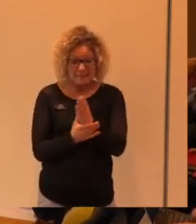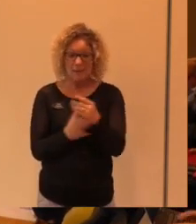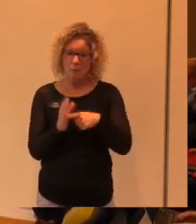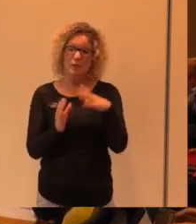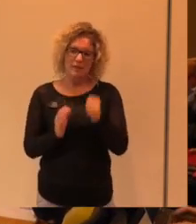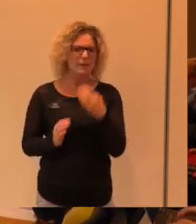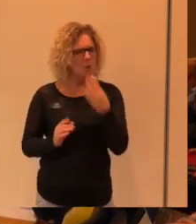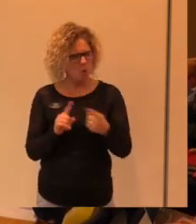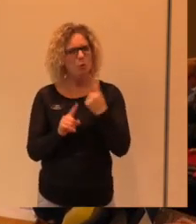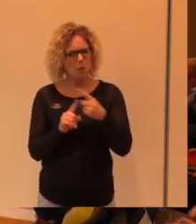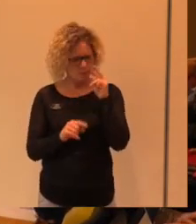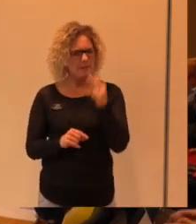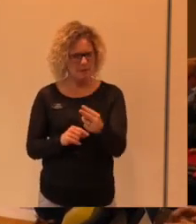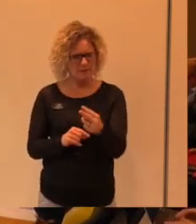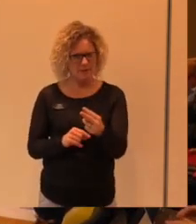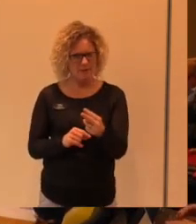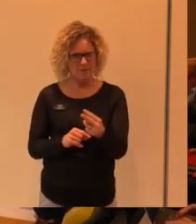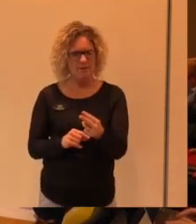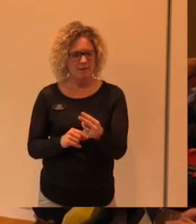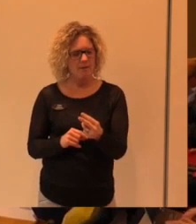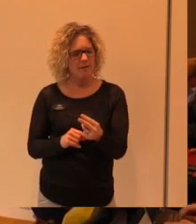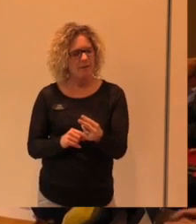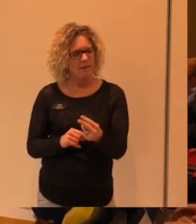bra utgångsperspektiv. Även ifall att